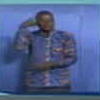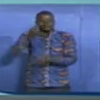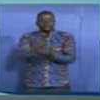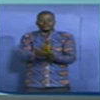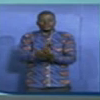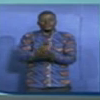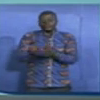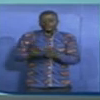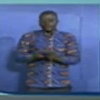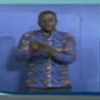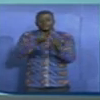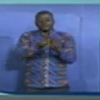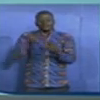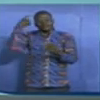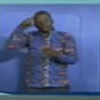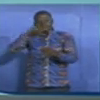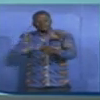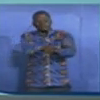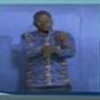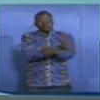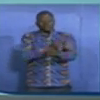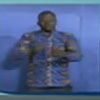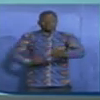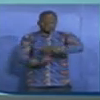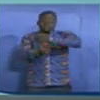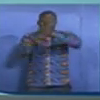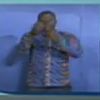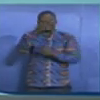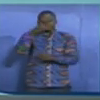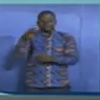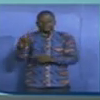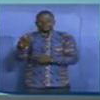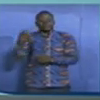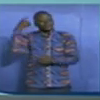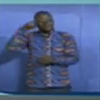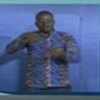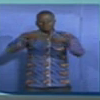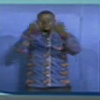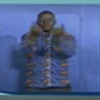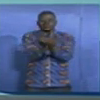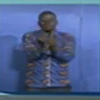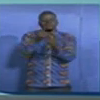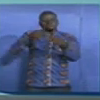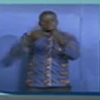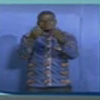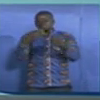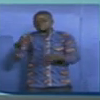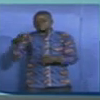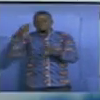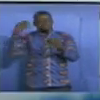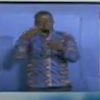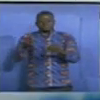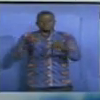groupes d'autodéfense au Burkina. Le documentaire relate le quotidien de ces groupes dans les zones rurales. L'avant-première, c'était hier. Adama